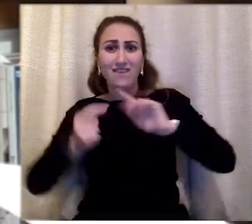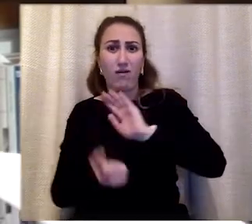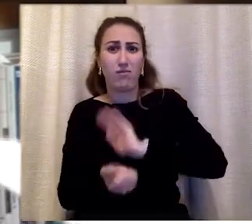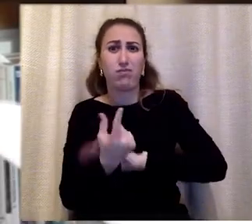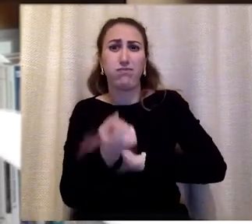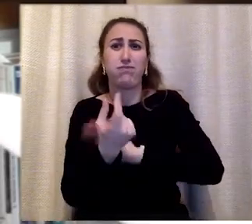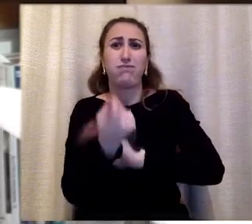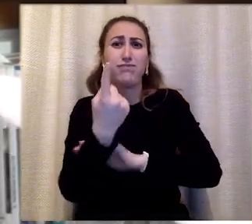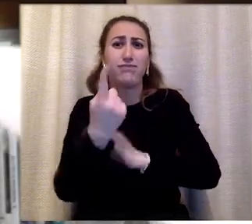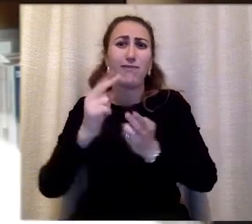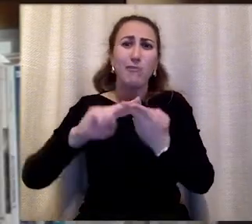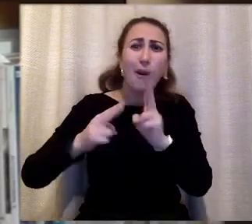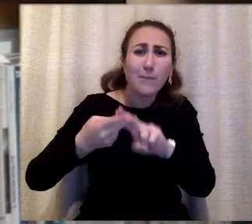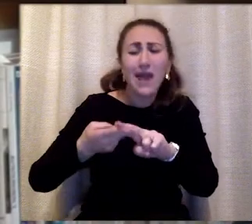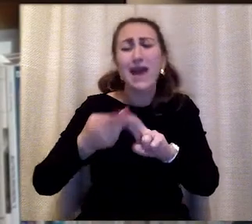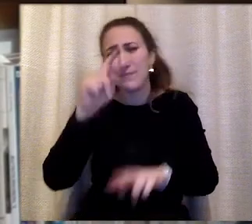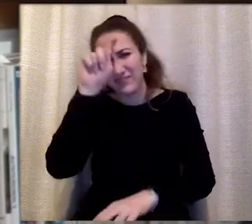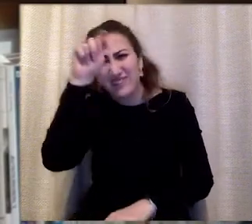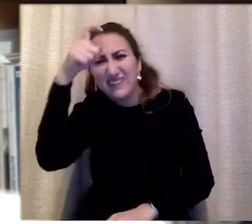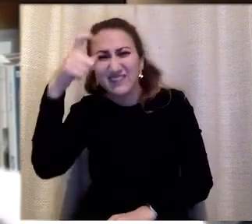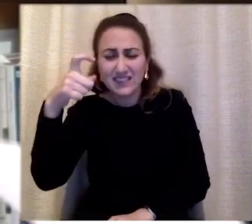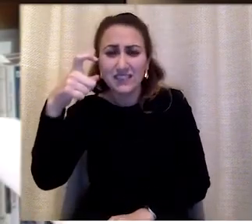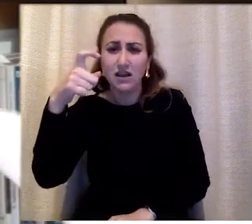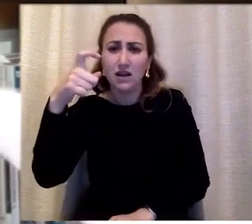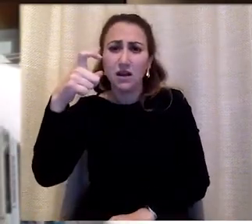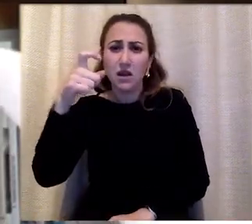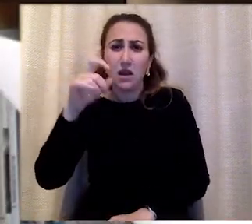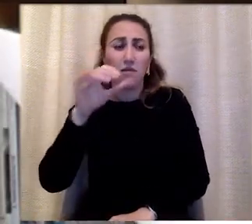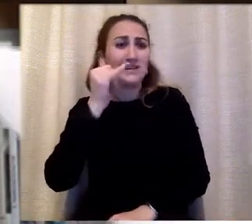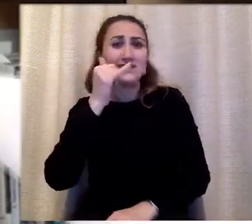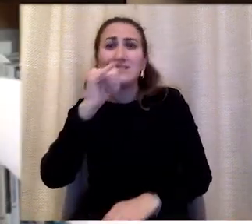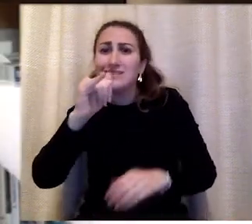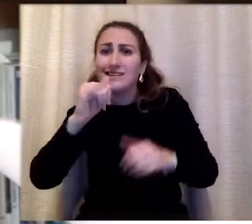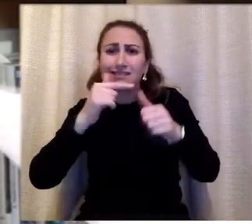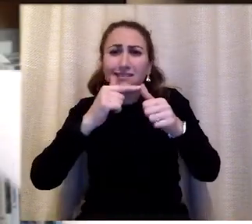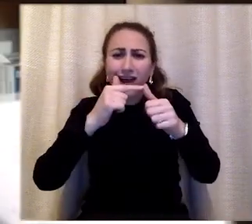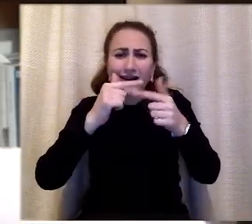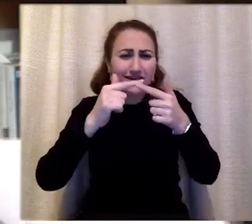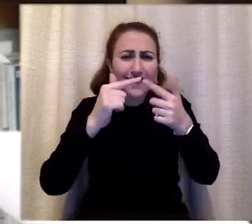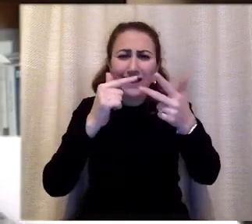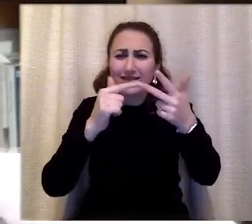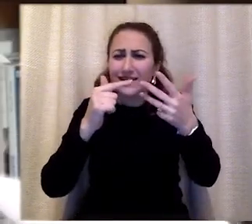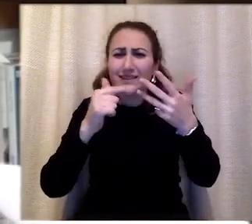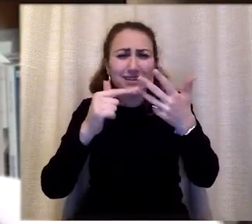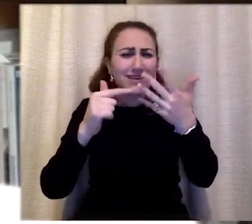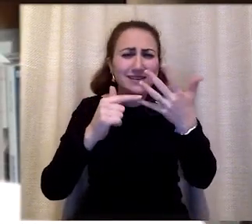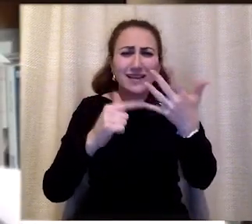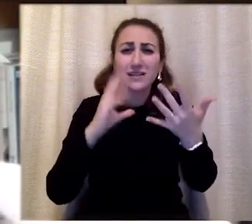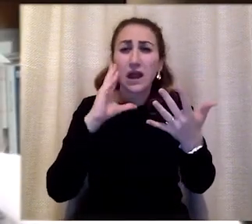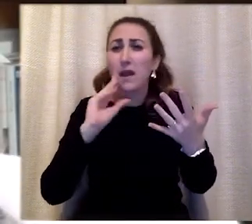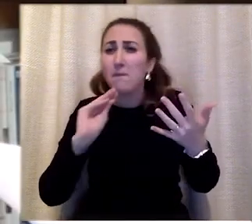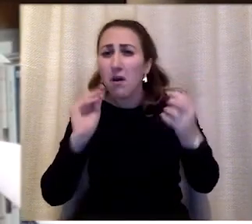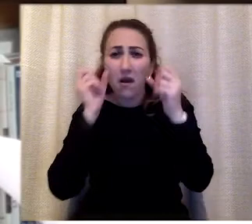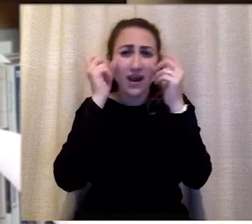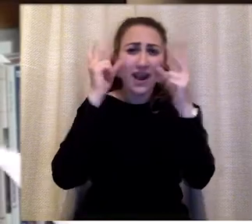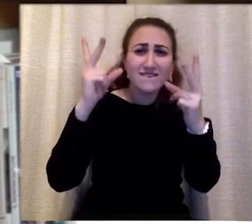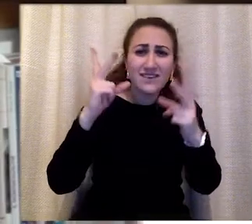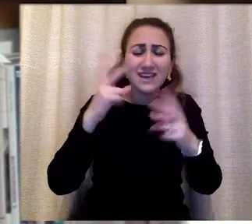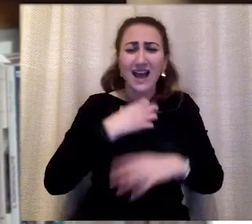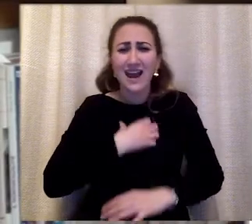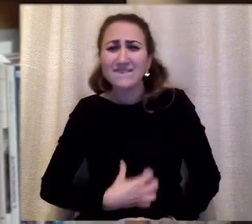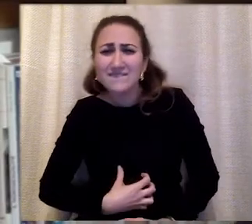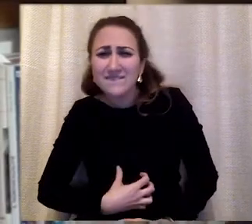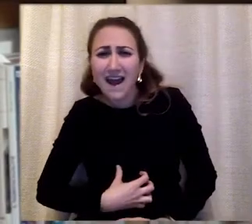est-ce que ce serait la tribulation? Est-ce la faim, la persécution, la mort?